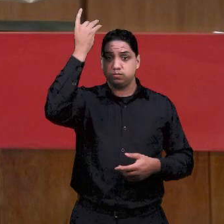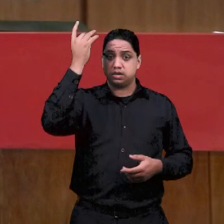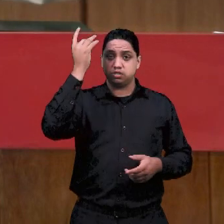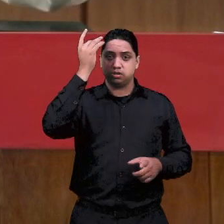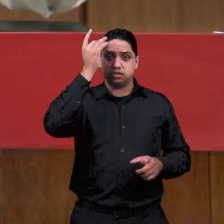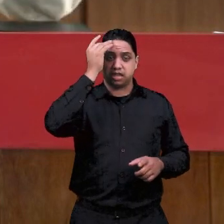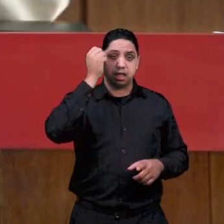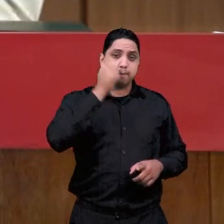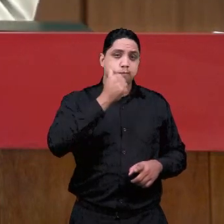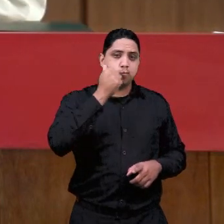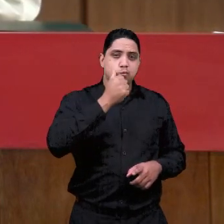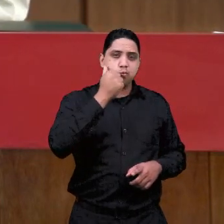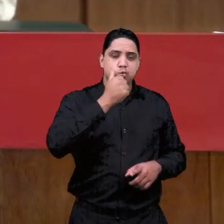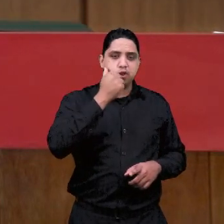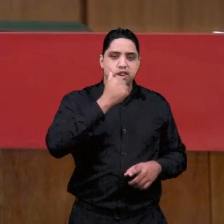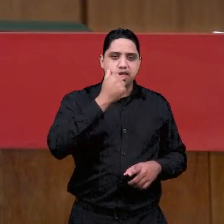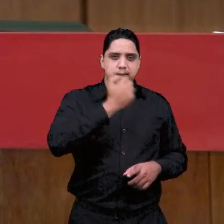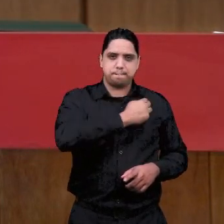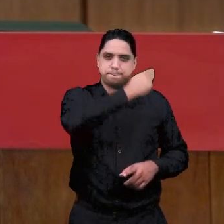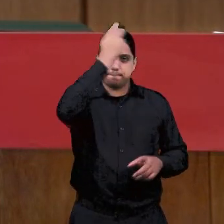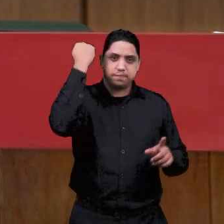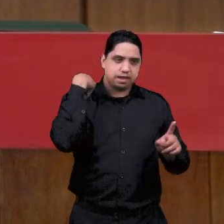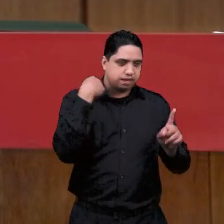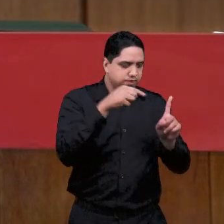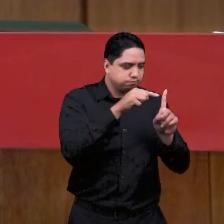dans votre vie. De la même manière,